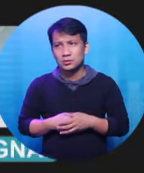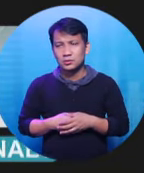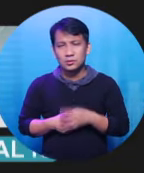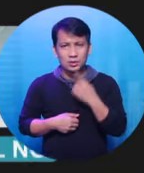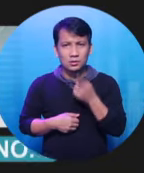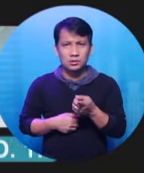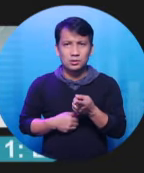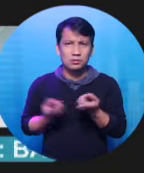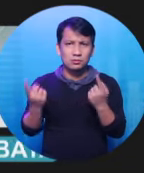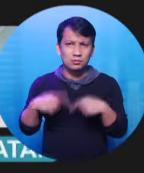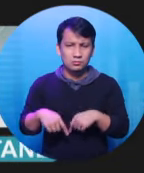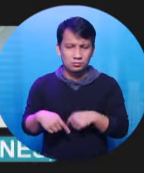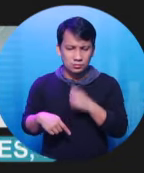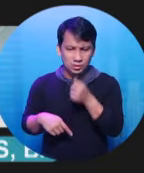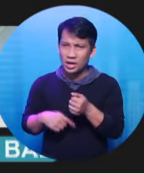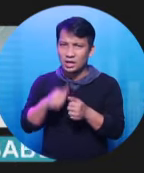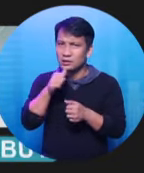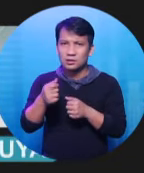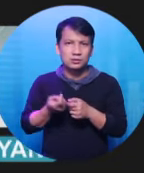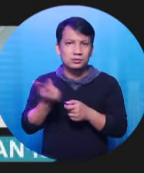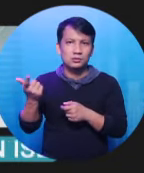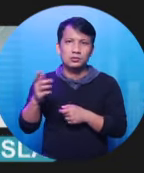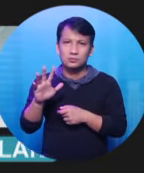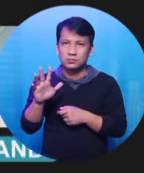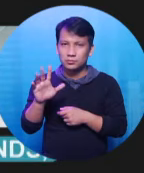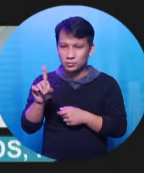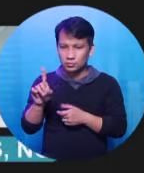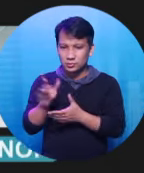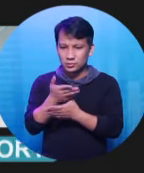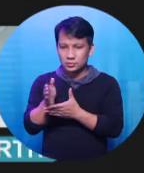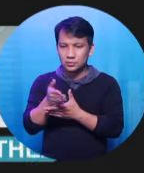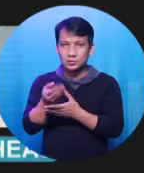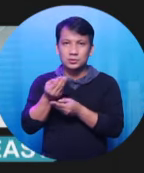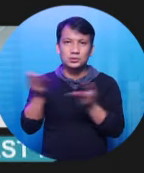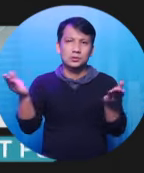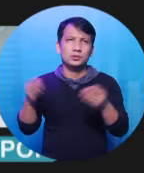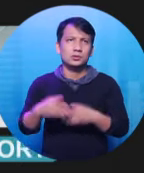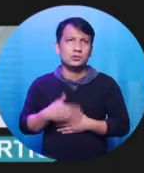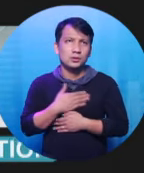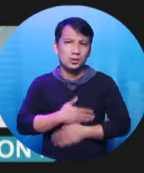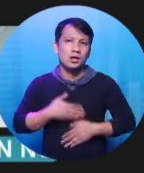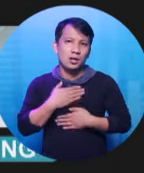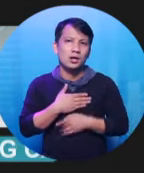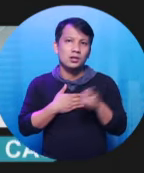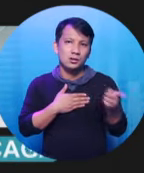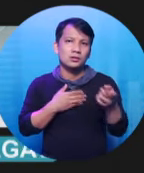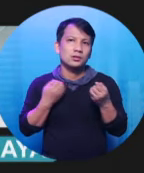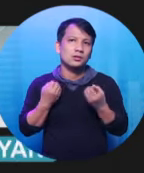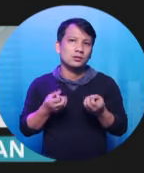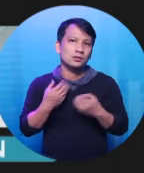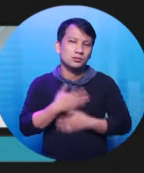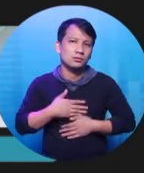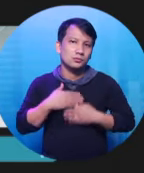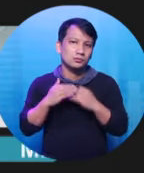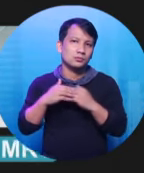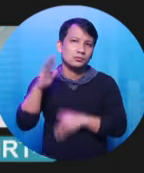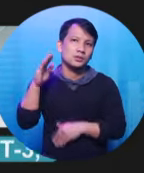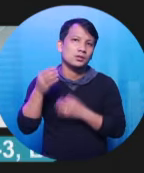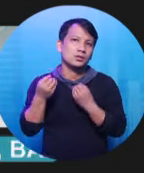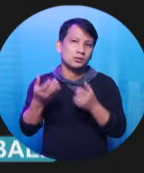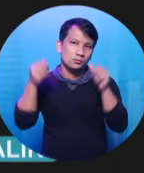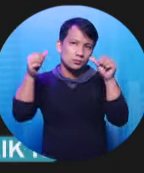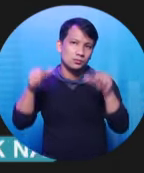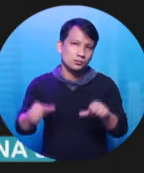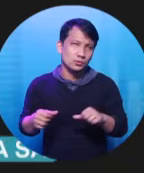ang nangyari is ayaw niya i-delete kasi 51 shares na daw, gano'n. So, masaya siya na umabot na sa gano'n yung post